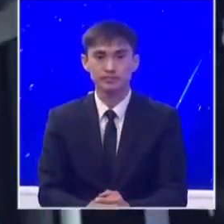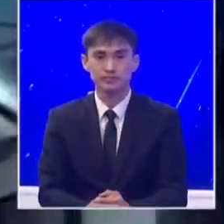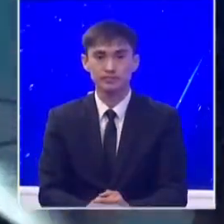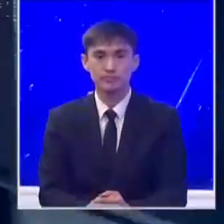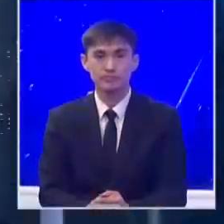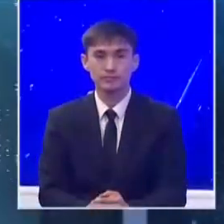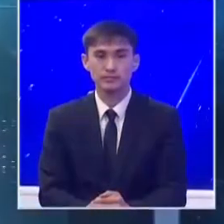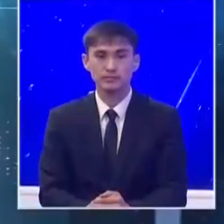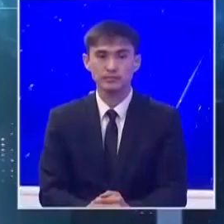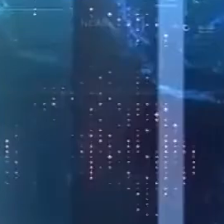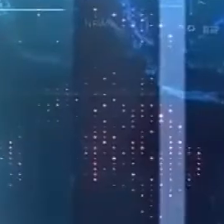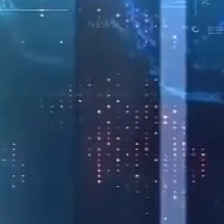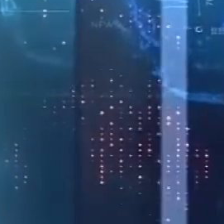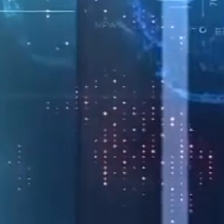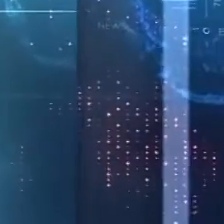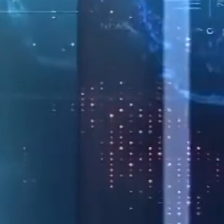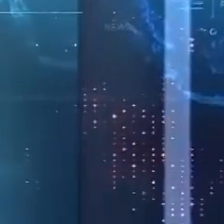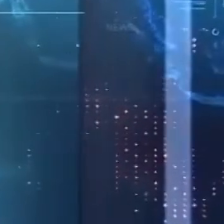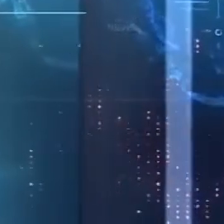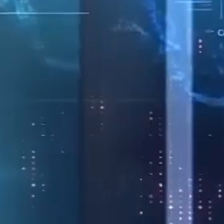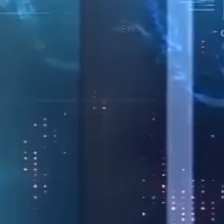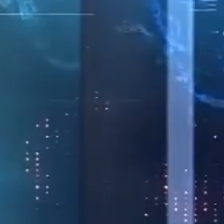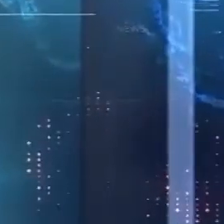облакам тобой телеканал через у алла кольский район